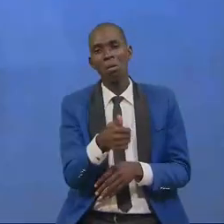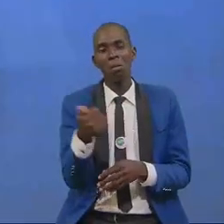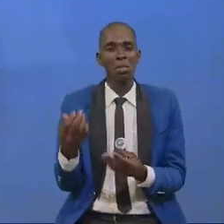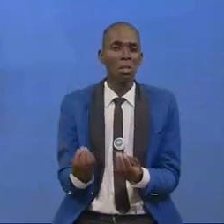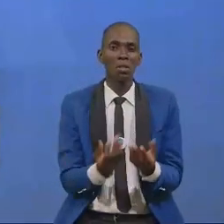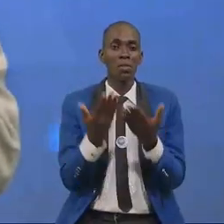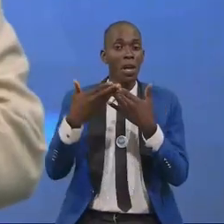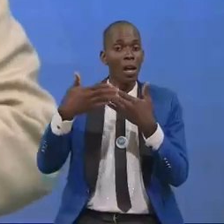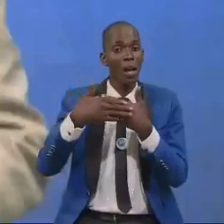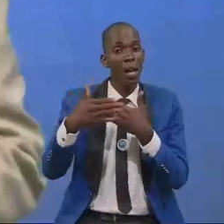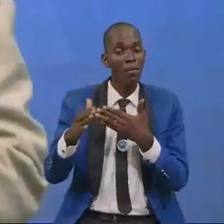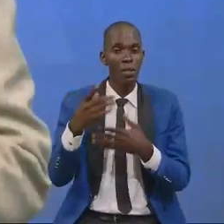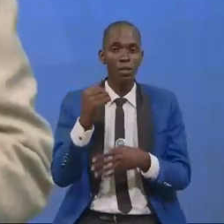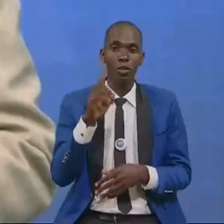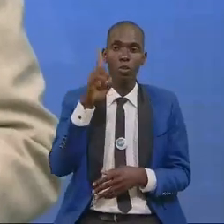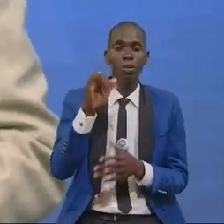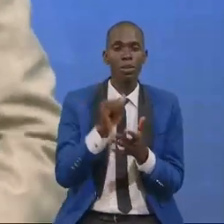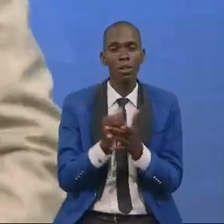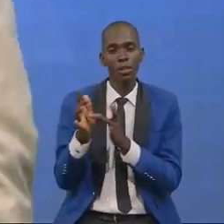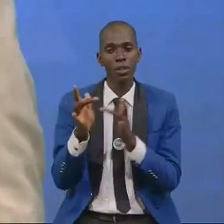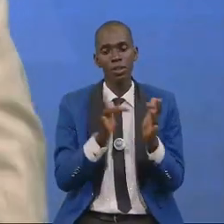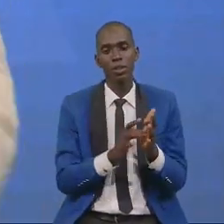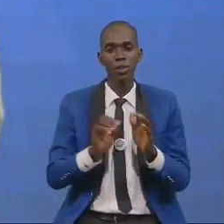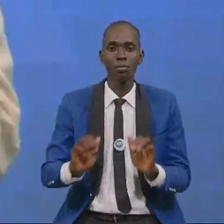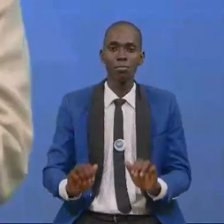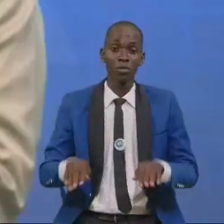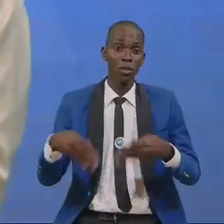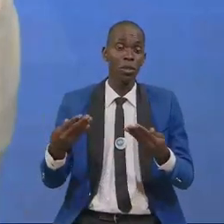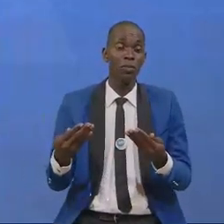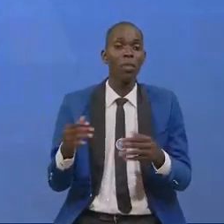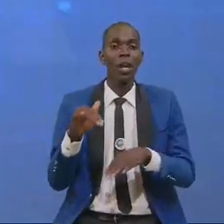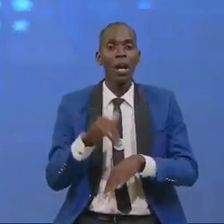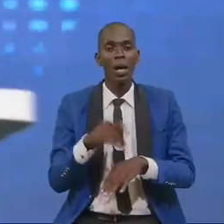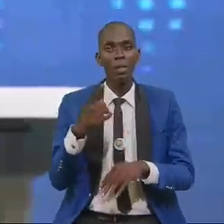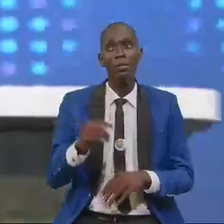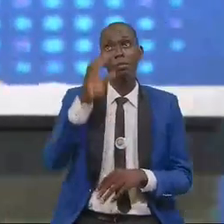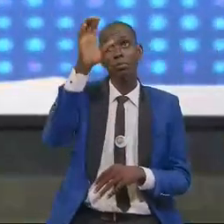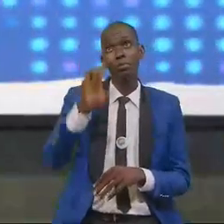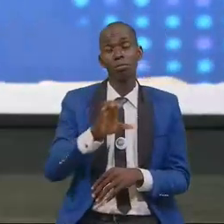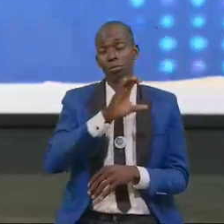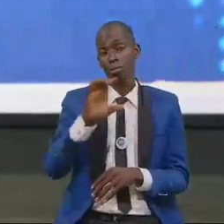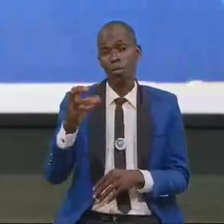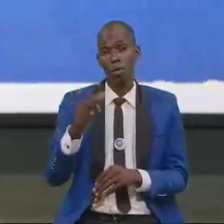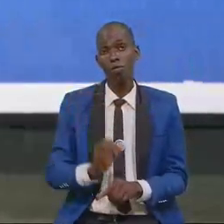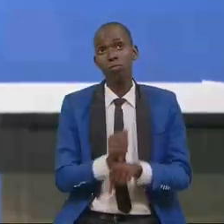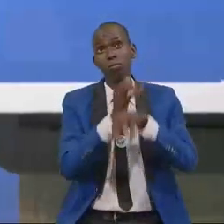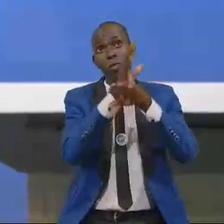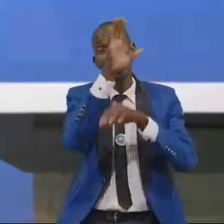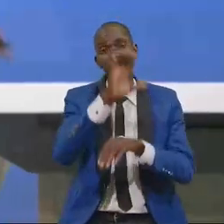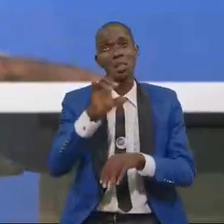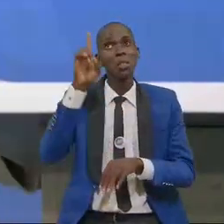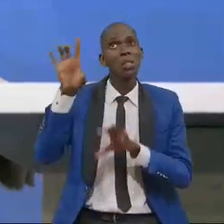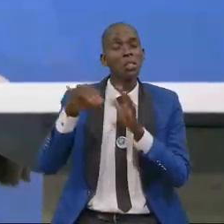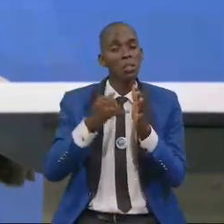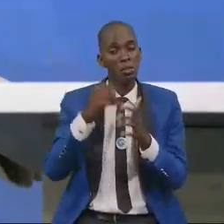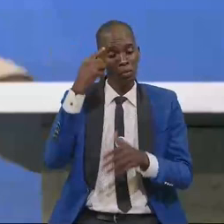après celui que Jésus Christ a fait sur la croix du Calvaire et il a fait pour toi il a fait pour moi il